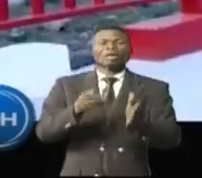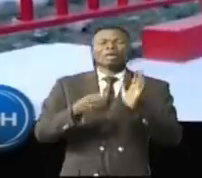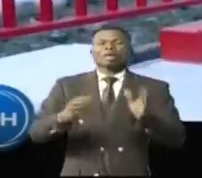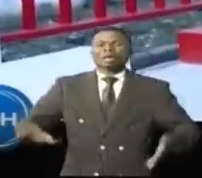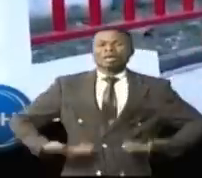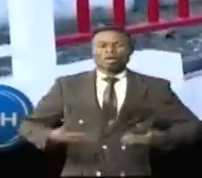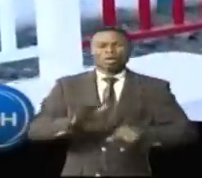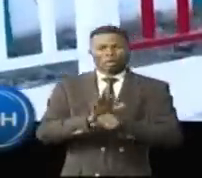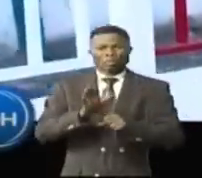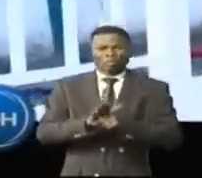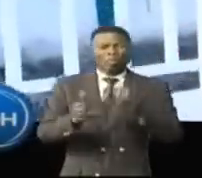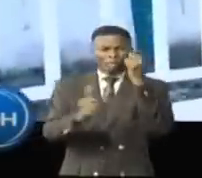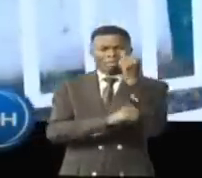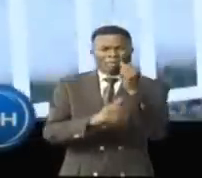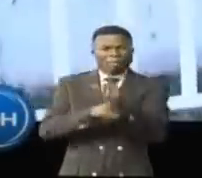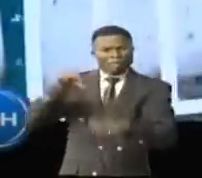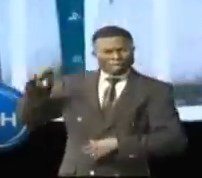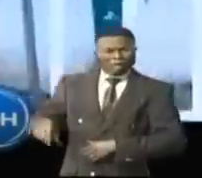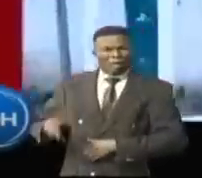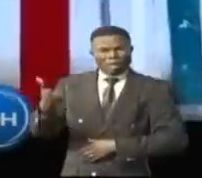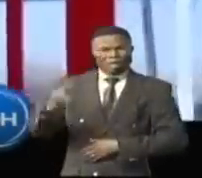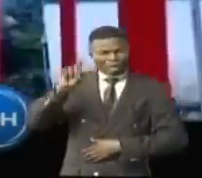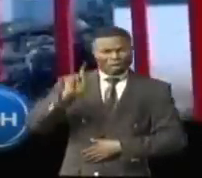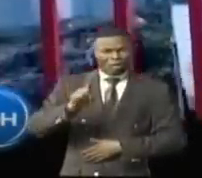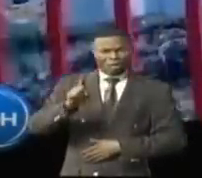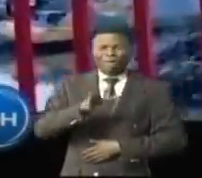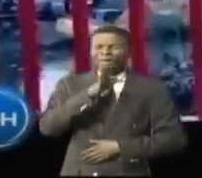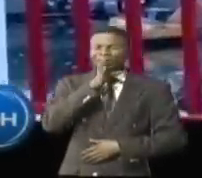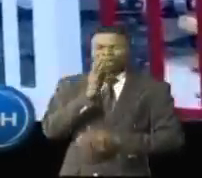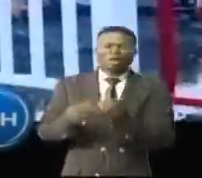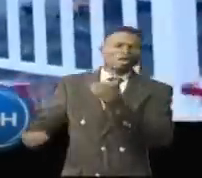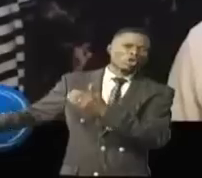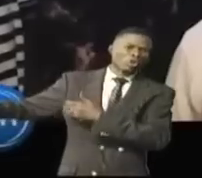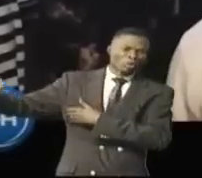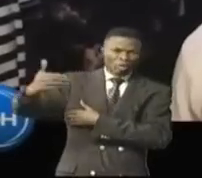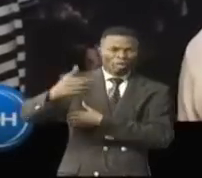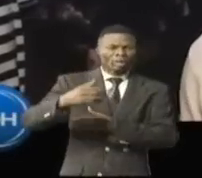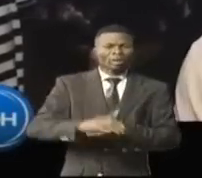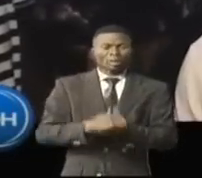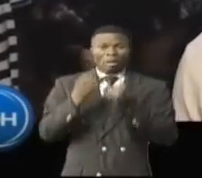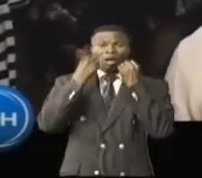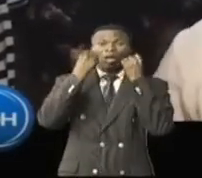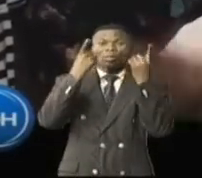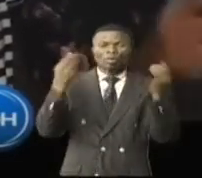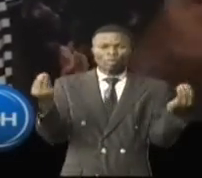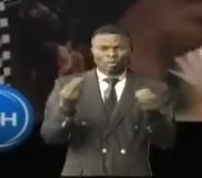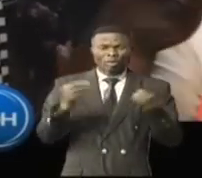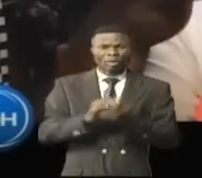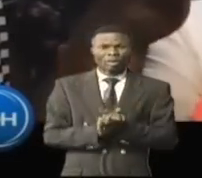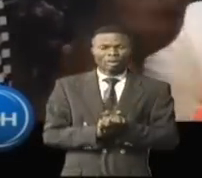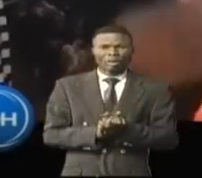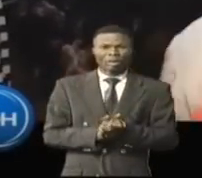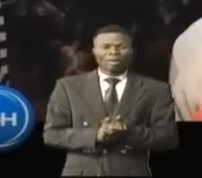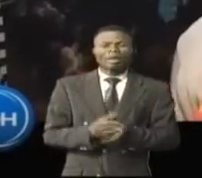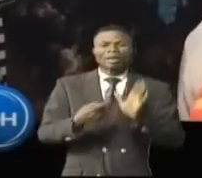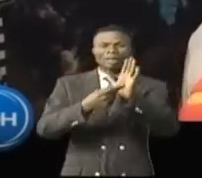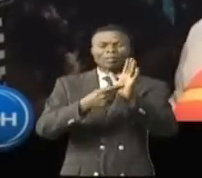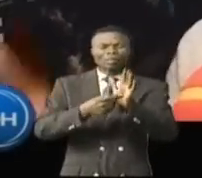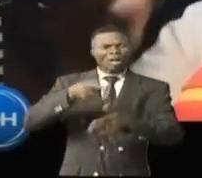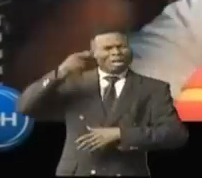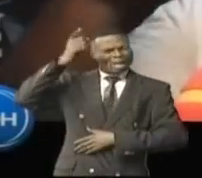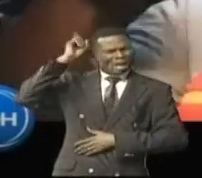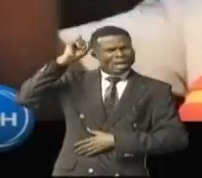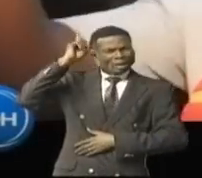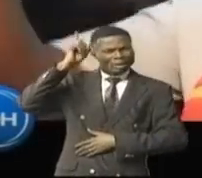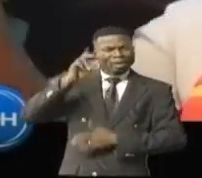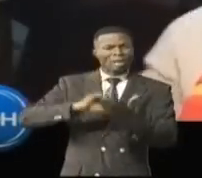pour les usagers de ces quartiers contraints à un long détour. Je suis moi très impressionné parce que ça fait une belle lurette que